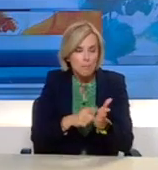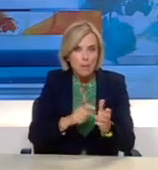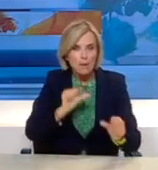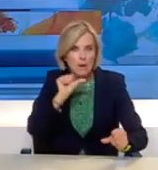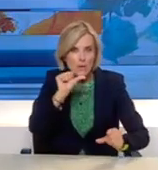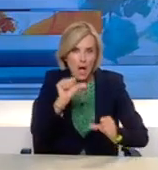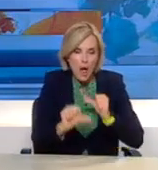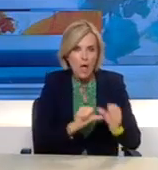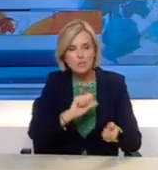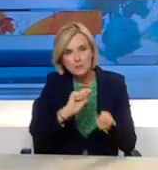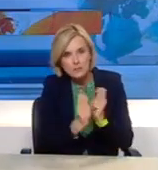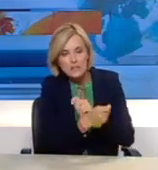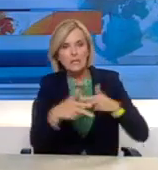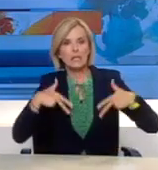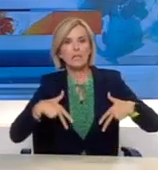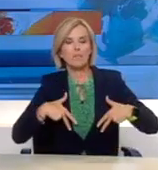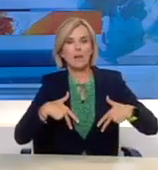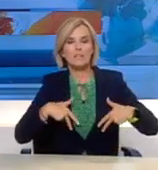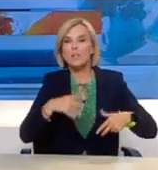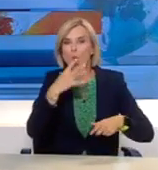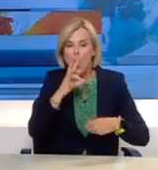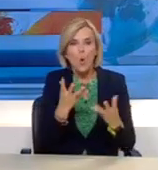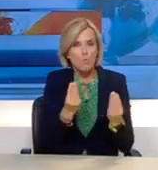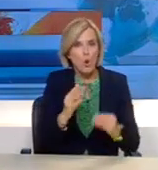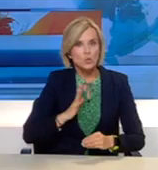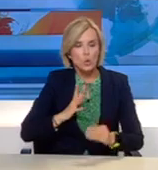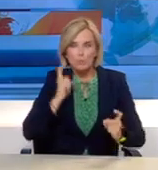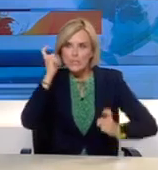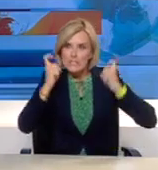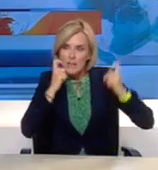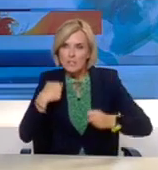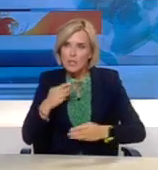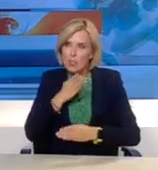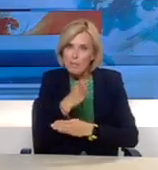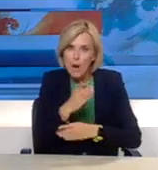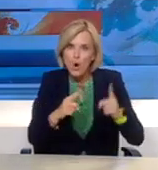εκτίμησης για την εξάπλωση του ιού στην κοινότητα, ενώ αυξάνει σημαντικά τον κίνδυνο διασποράς του?